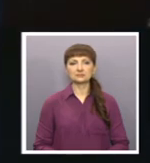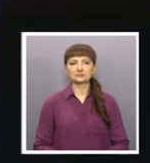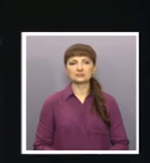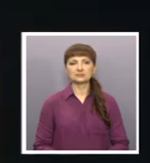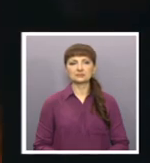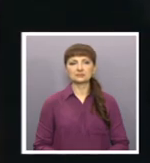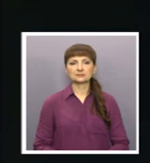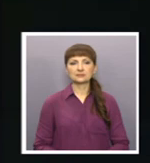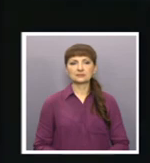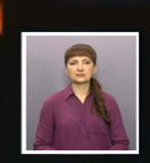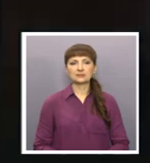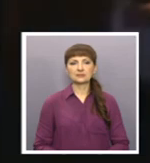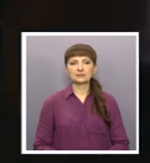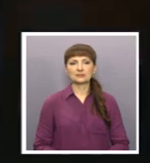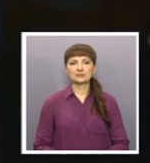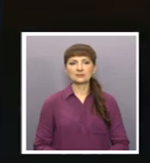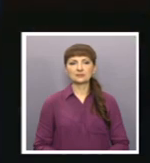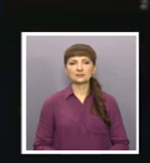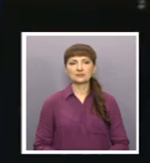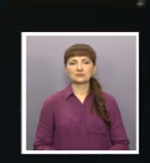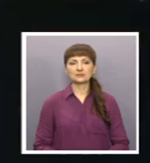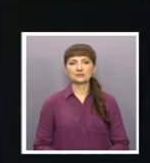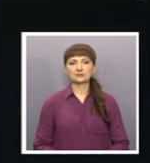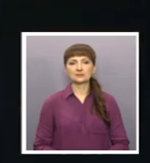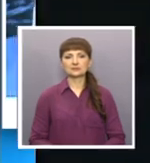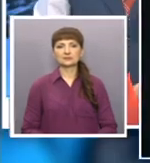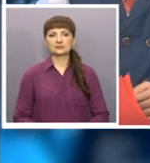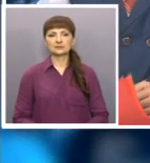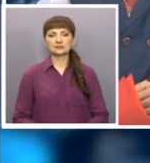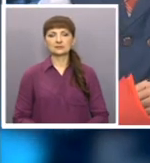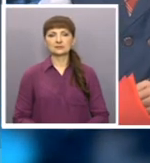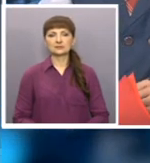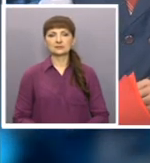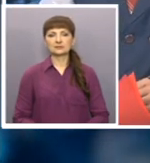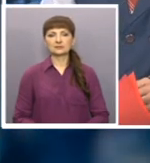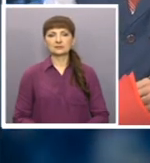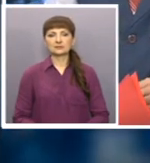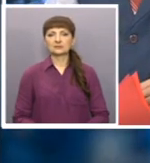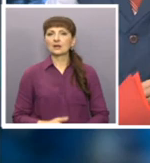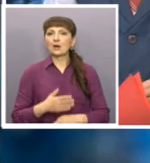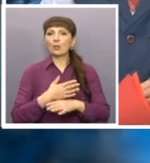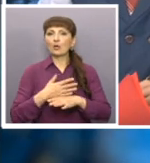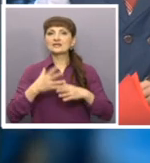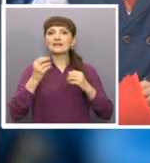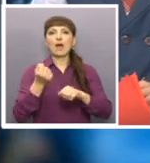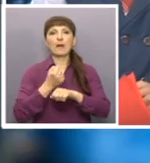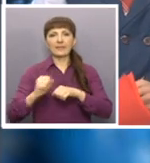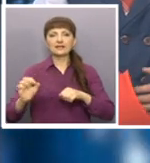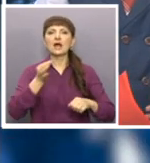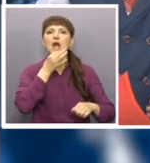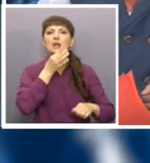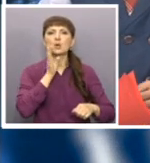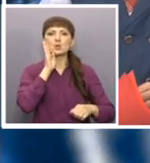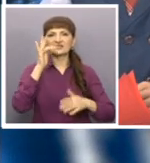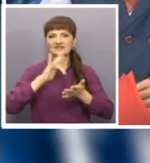Вот так вот мы остались без дома. 5 утра. После Дня Победы рано утром в